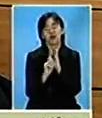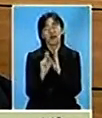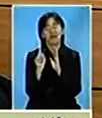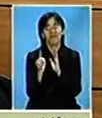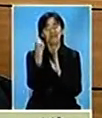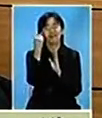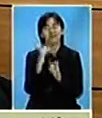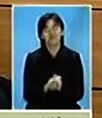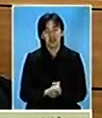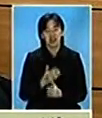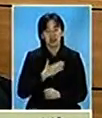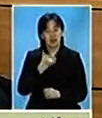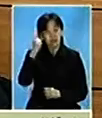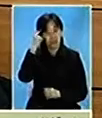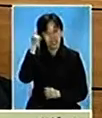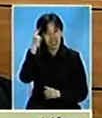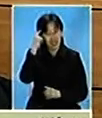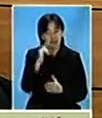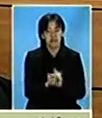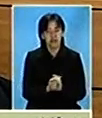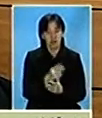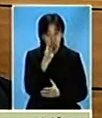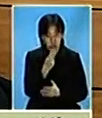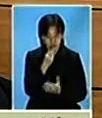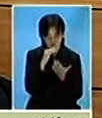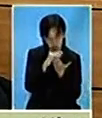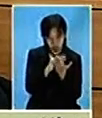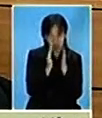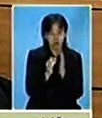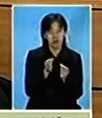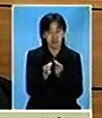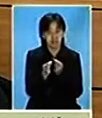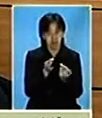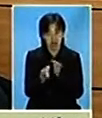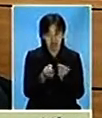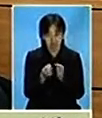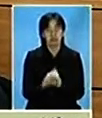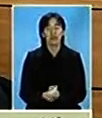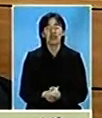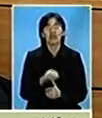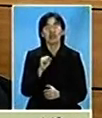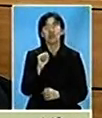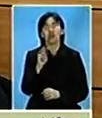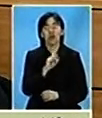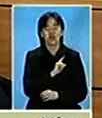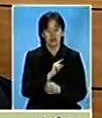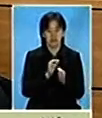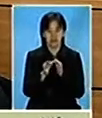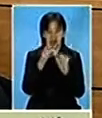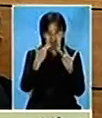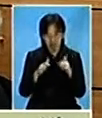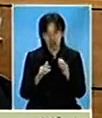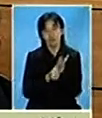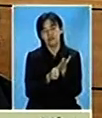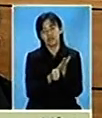ะครับซึ่งผมเห็นตัวในแง่ที่ว่าเจ้าหน้าที่มาชี้แจงในชั้นของตัววุฒิสภาเนี่ยได้มีการปรับปรุ